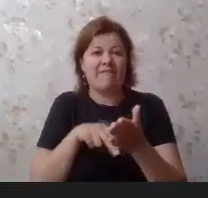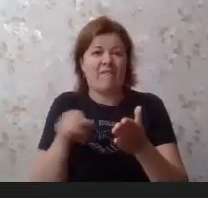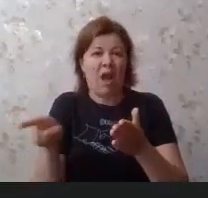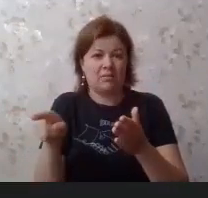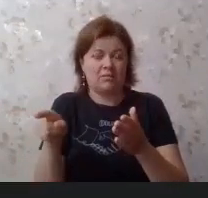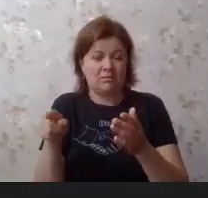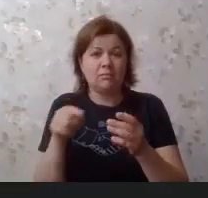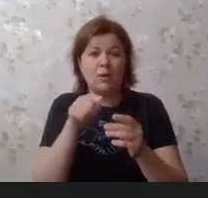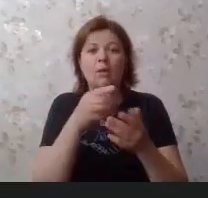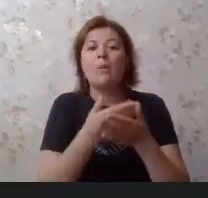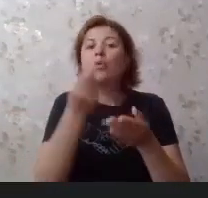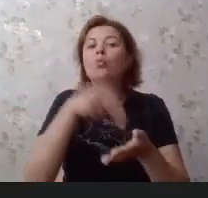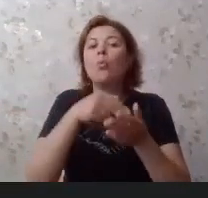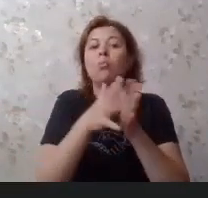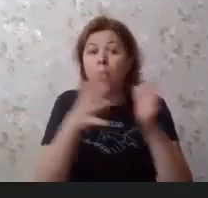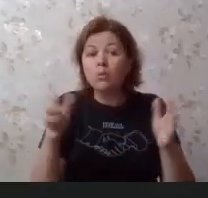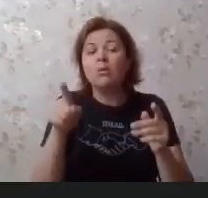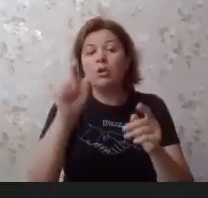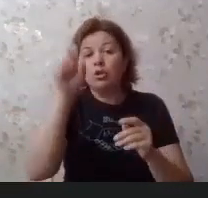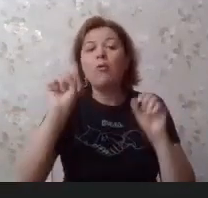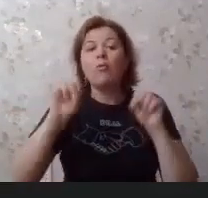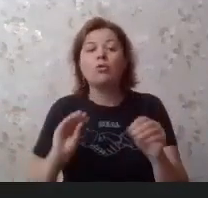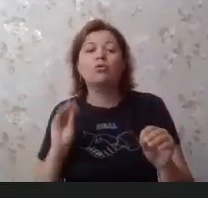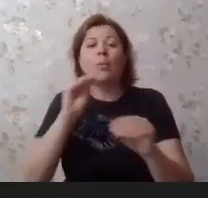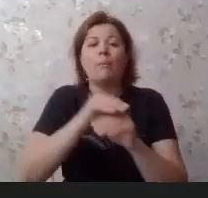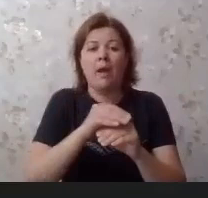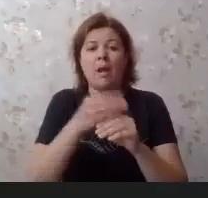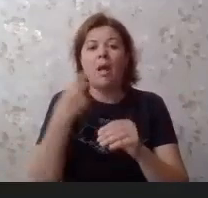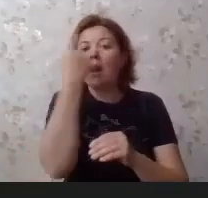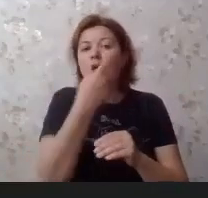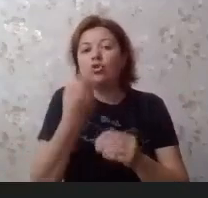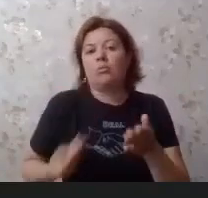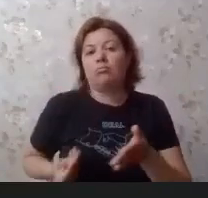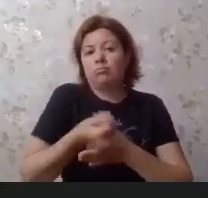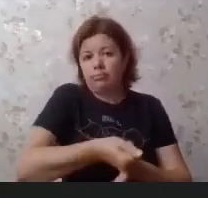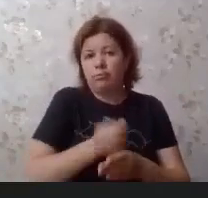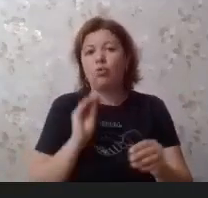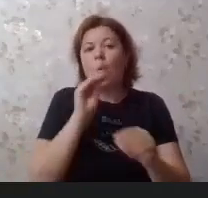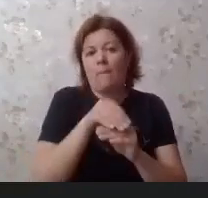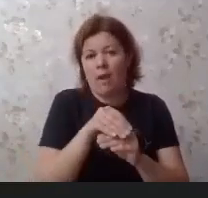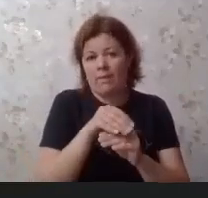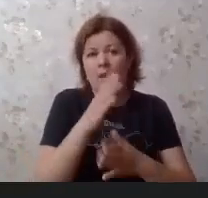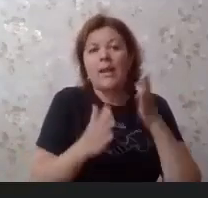При этом он имеет возможность, конечно, доплатить из своих личных средств.